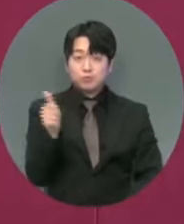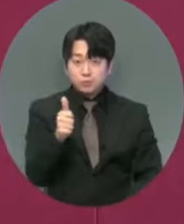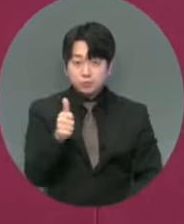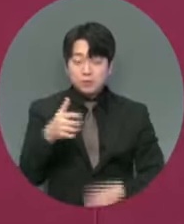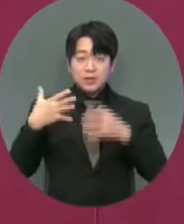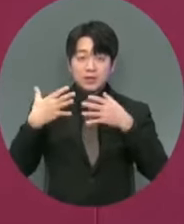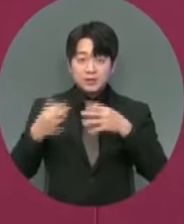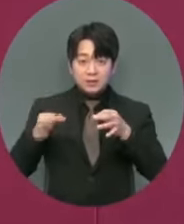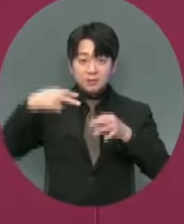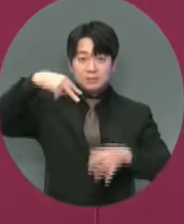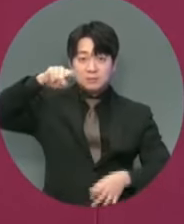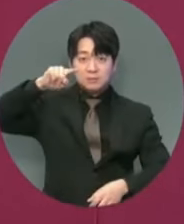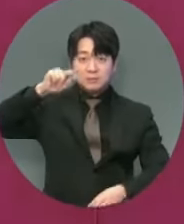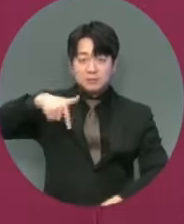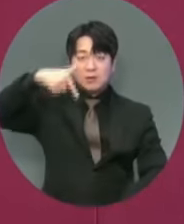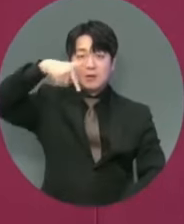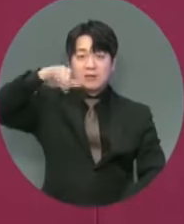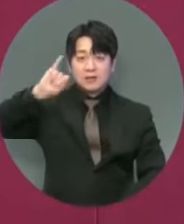김석기 의원,